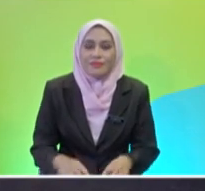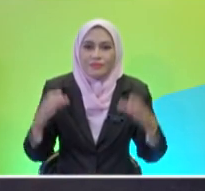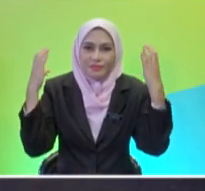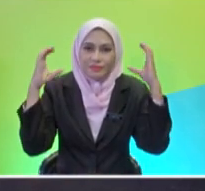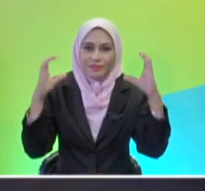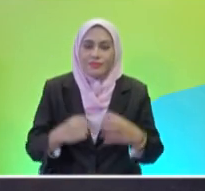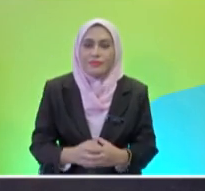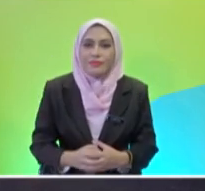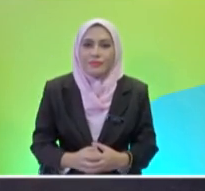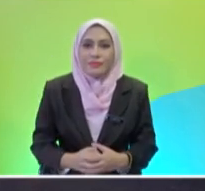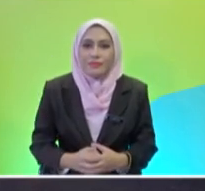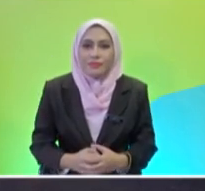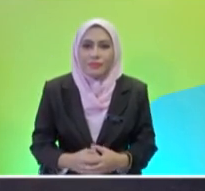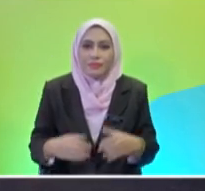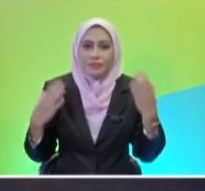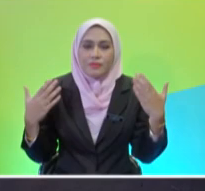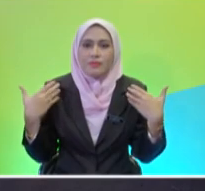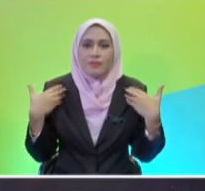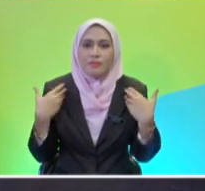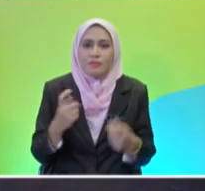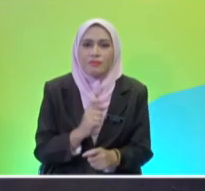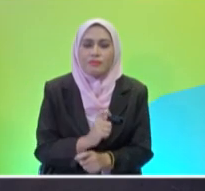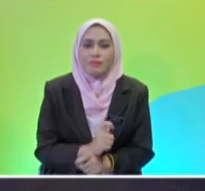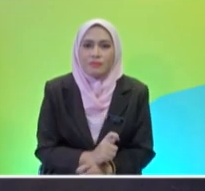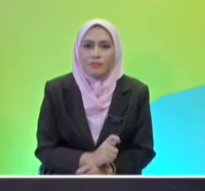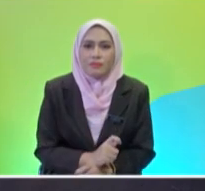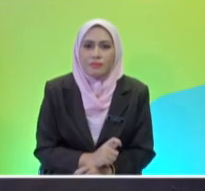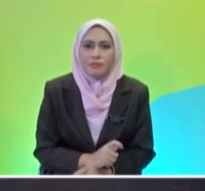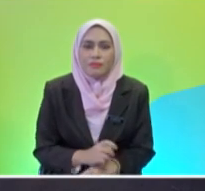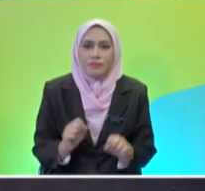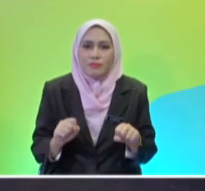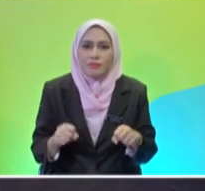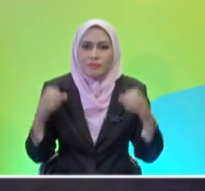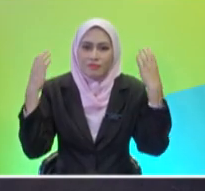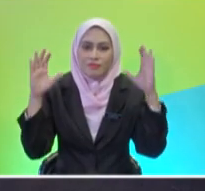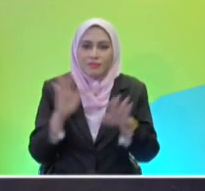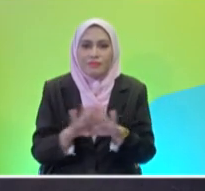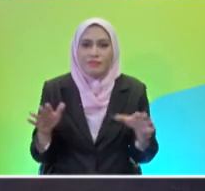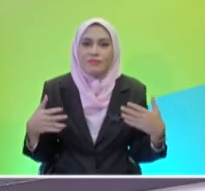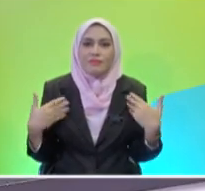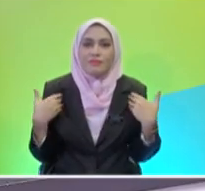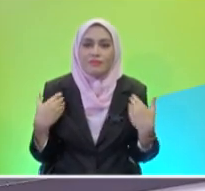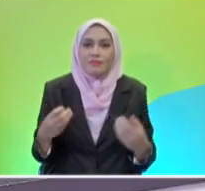Ria. Cikgu ada tugasan sebenarnya. Boleh cikgu, tak ada masalah. Okey,